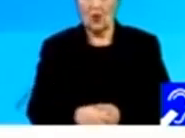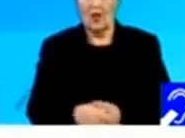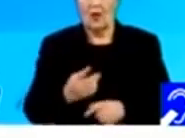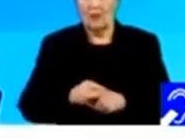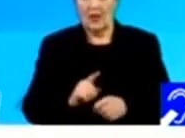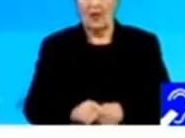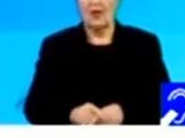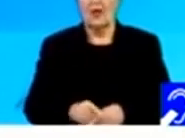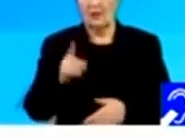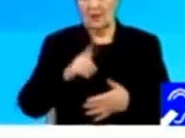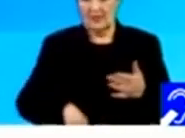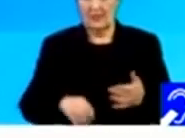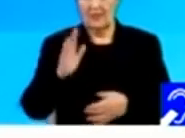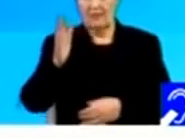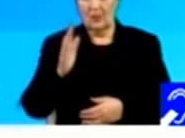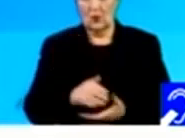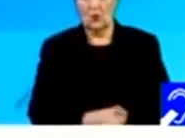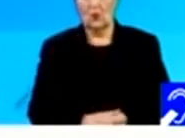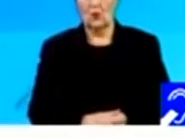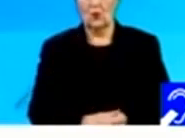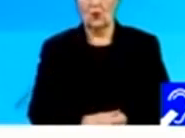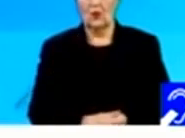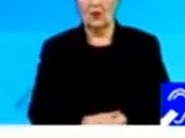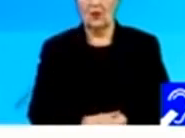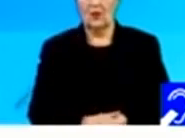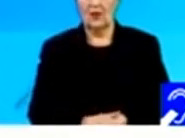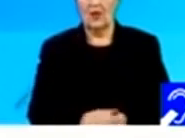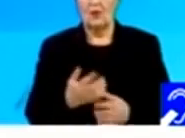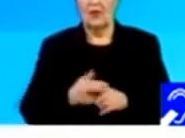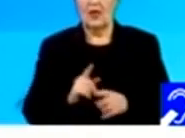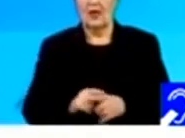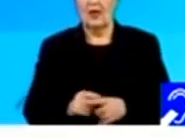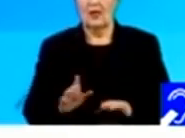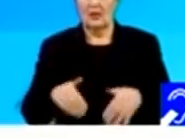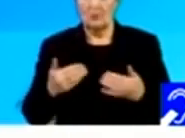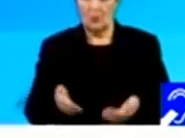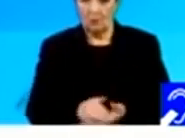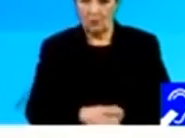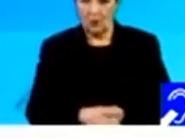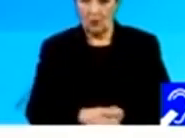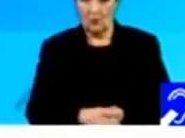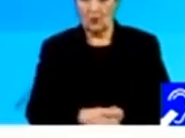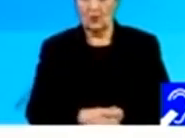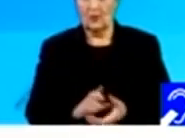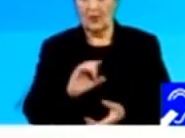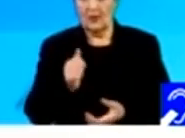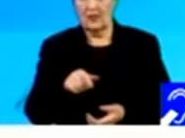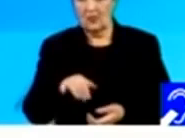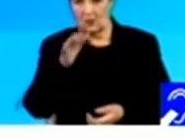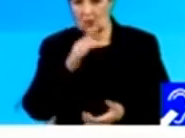care mizez în viitorul pe care mă propun să îl am la primăria